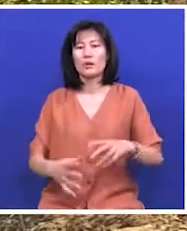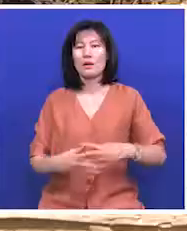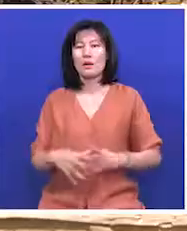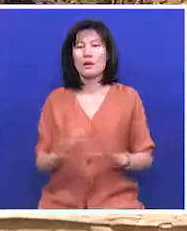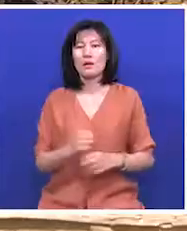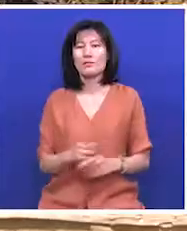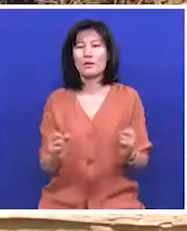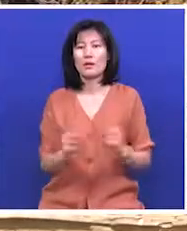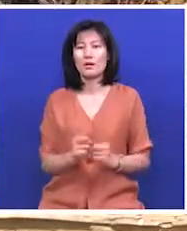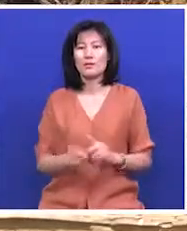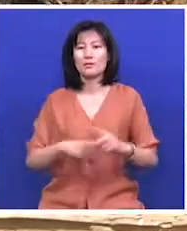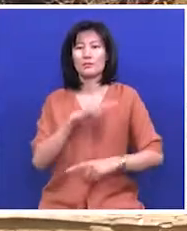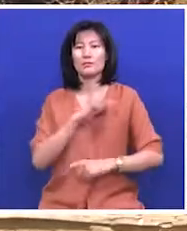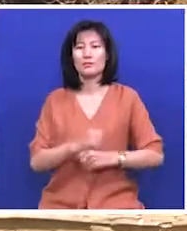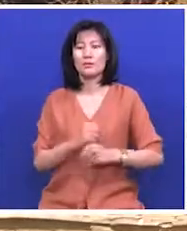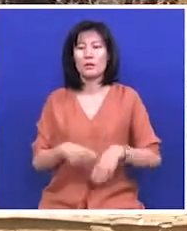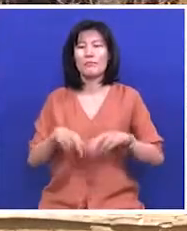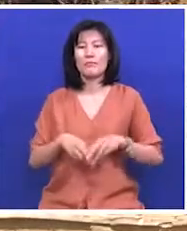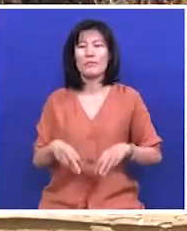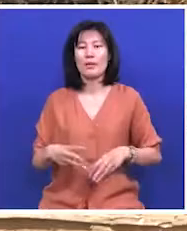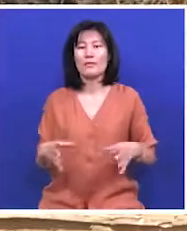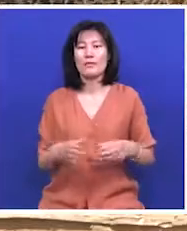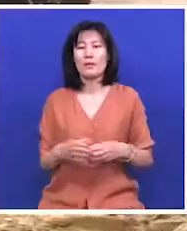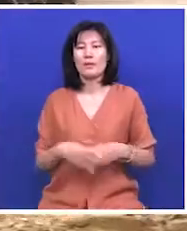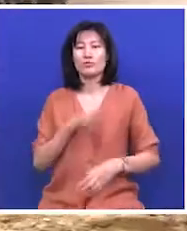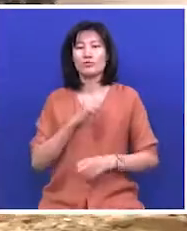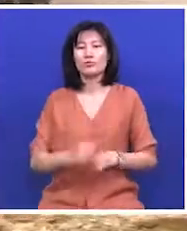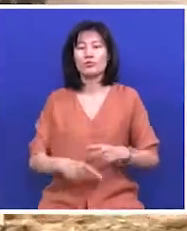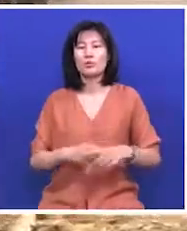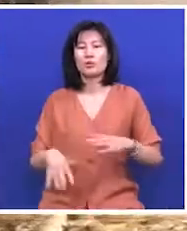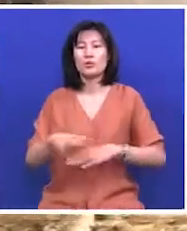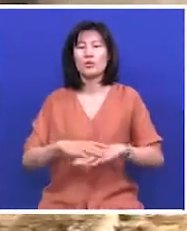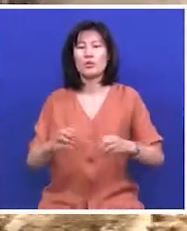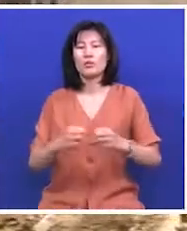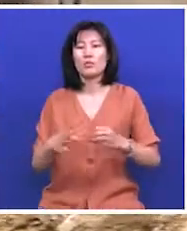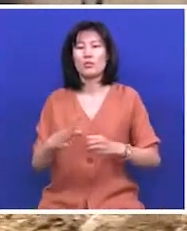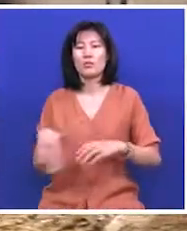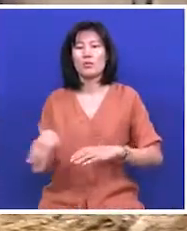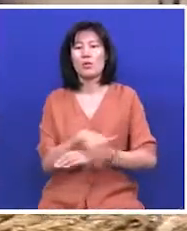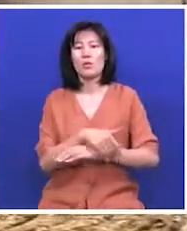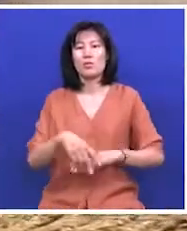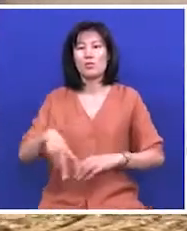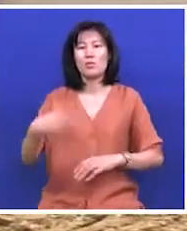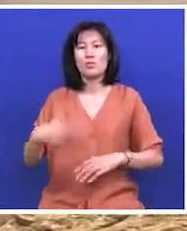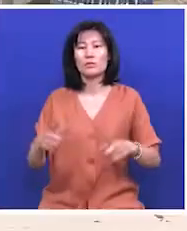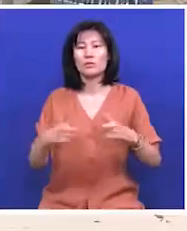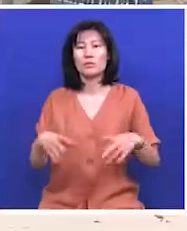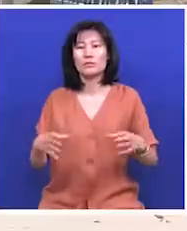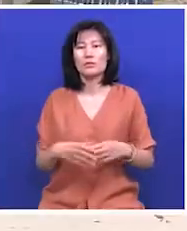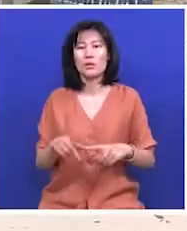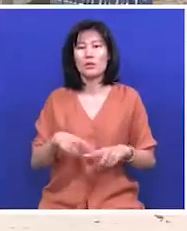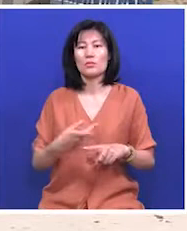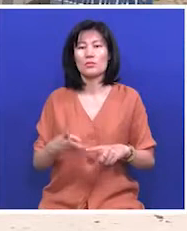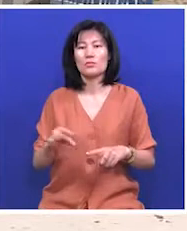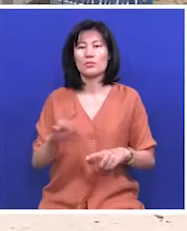келес ауданының әкімдігіне қарасты келес қызмет мемлекеттік коммуналдық мекемесі атқаруда жалпы 14 көшені тазалауға 30-ға жуық техника